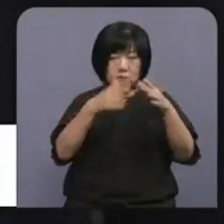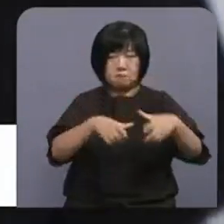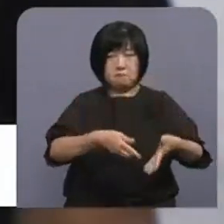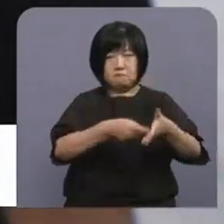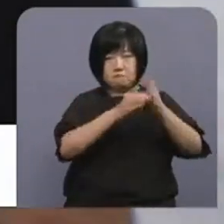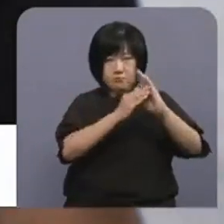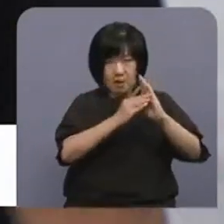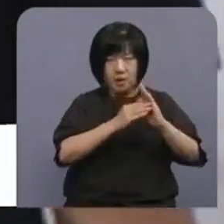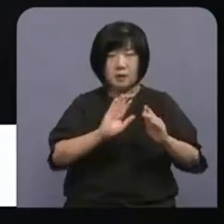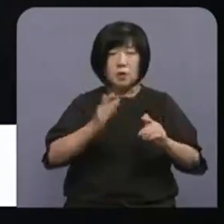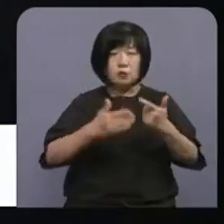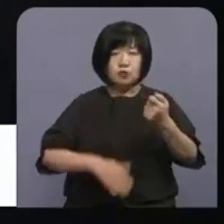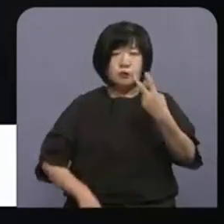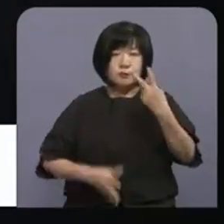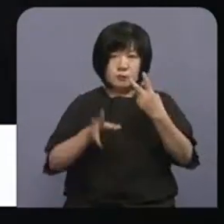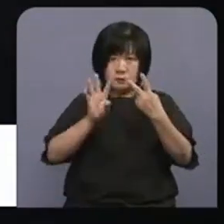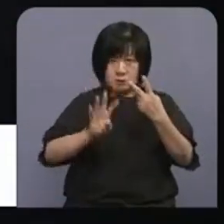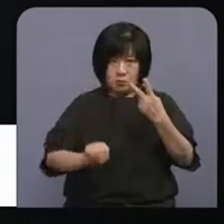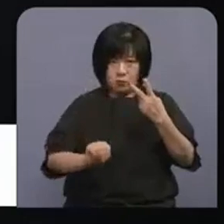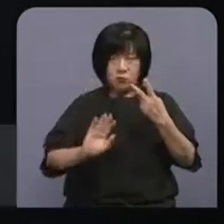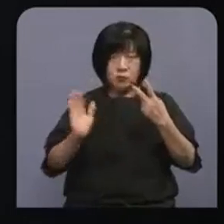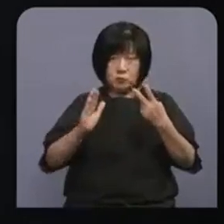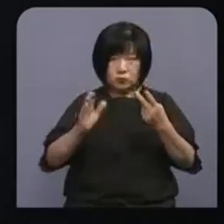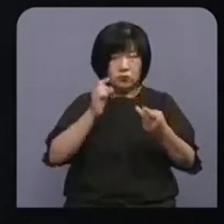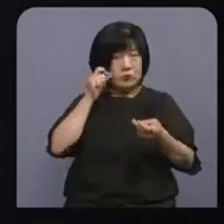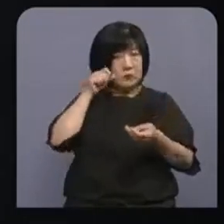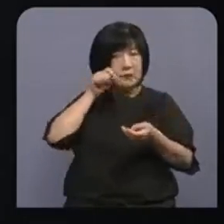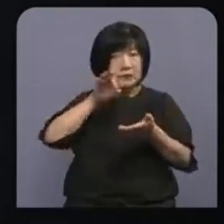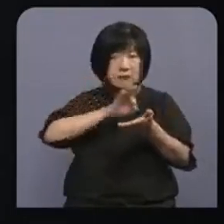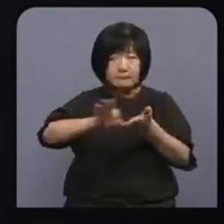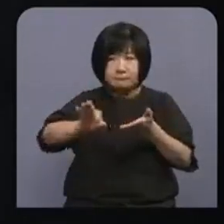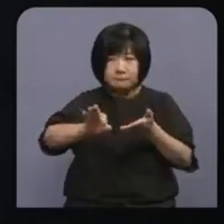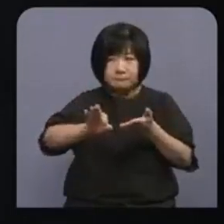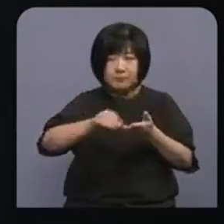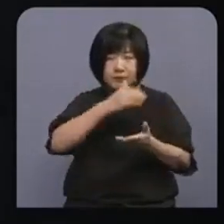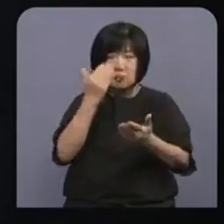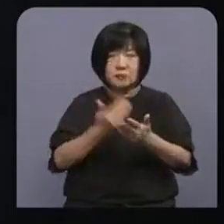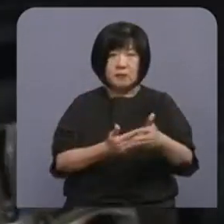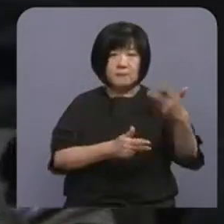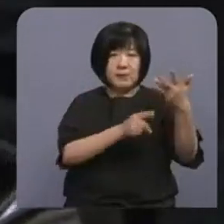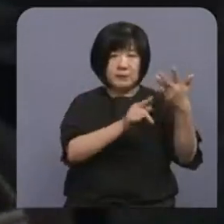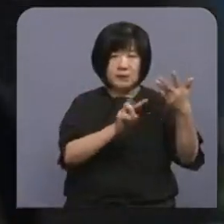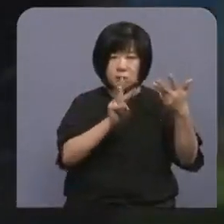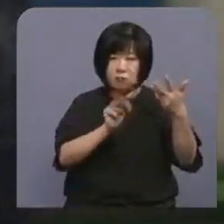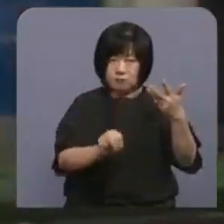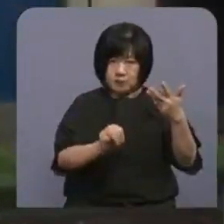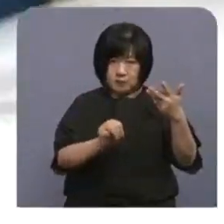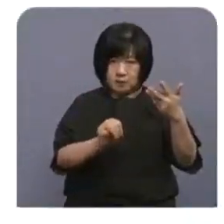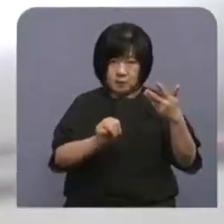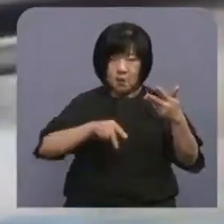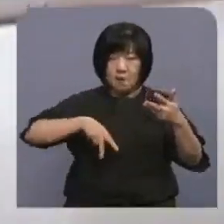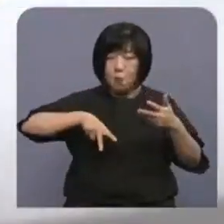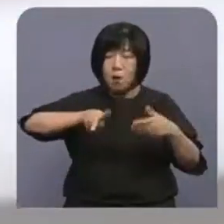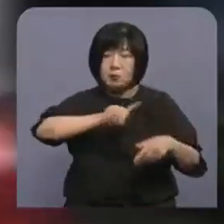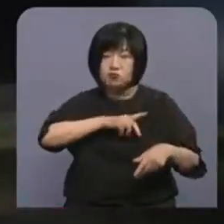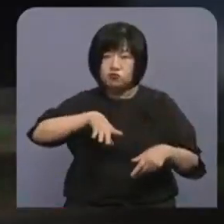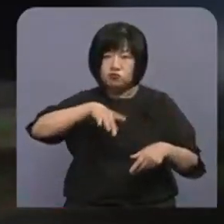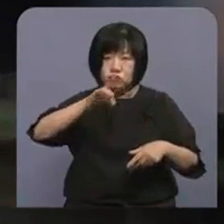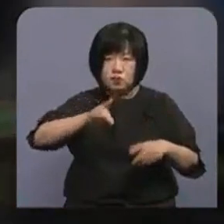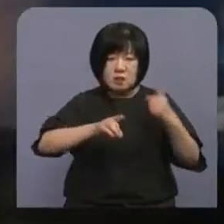하는데 62억 원이 넘는 예산이 들어갔습니다. 전체 8km 남짓인 보행자 우선도로